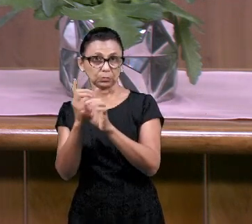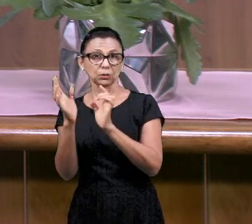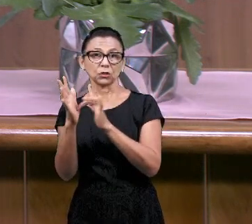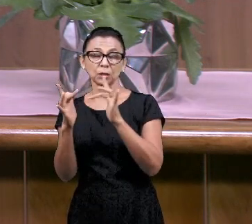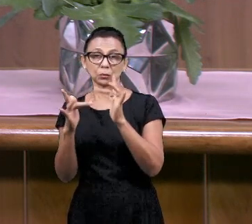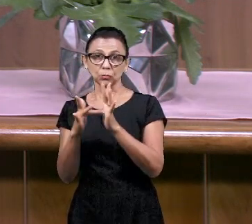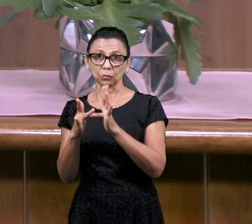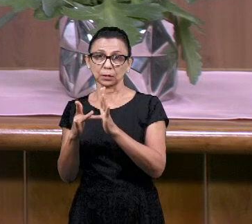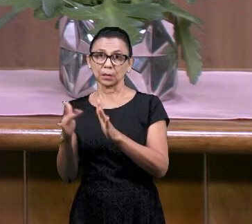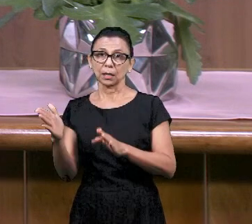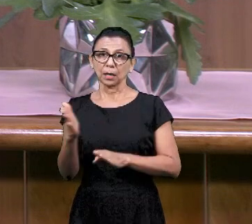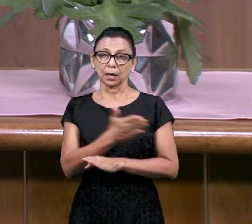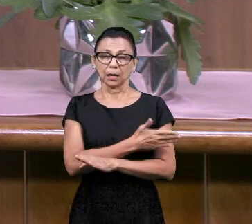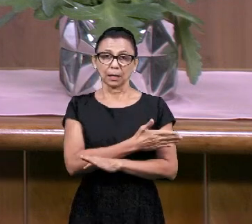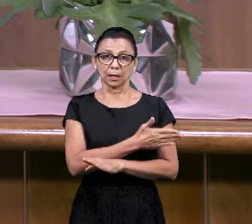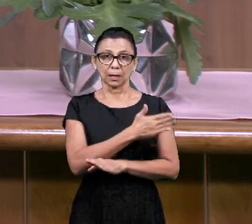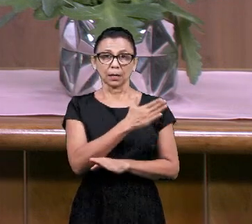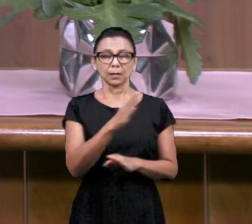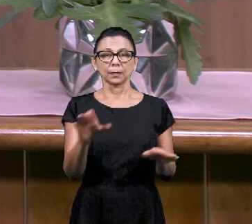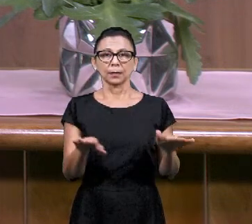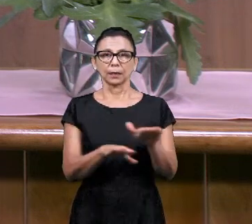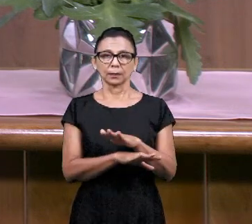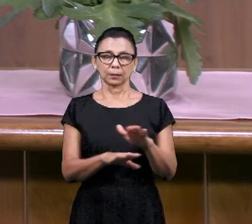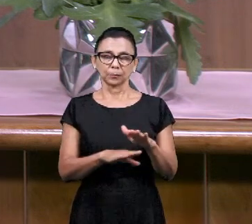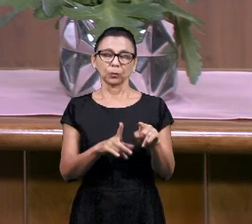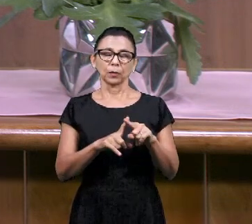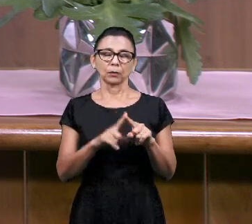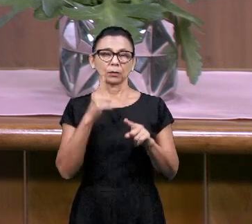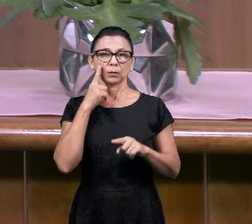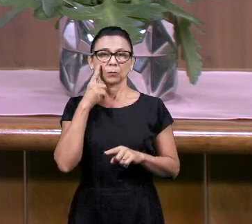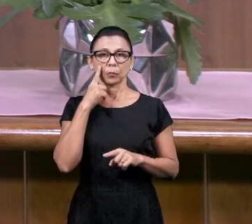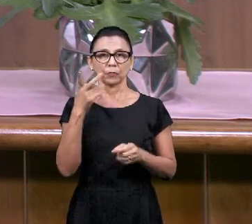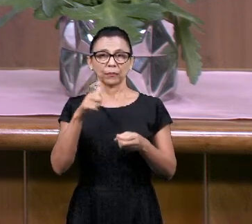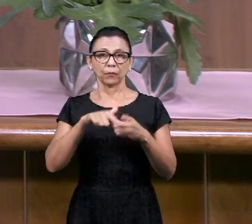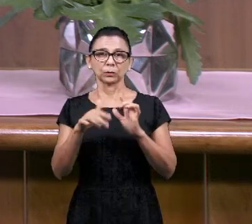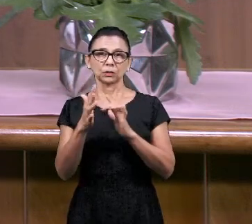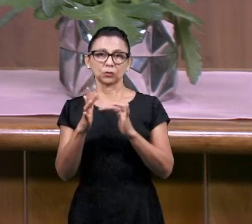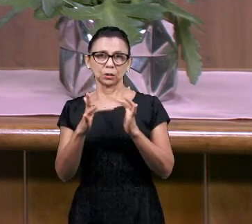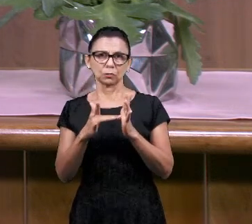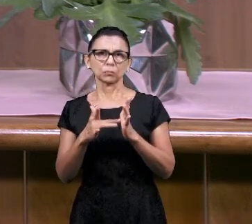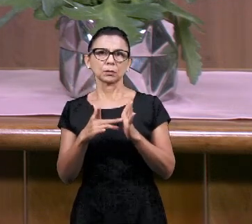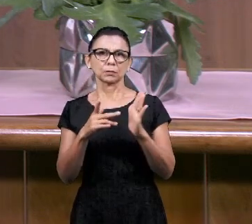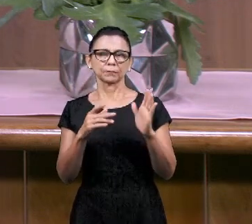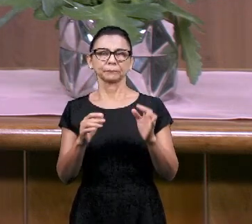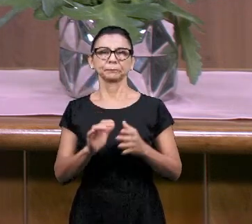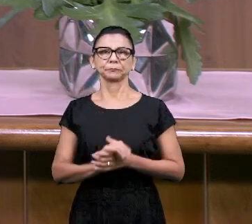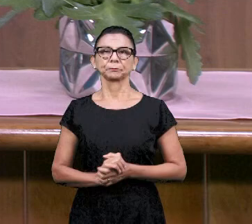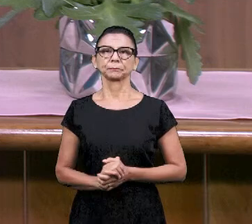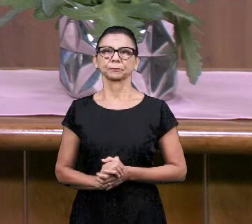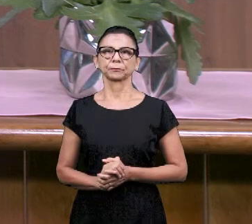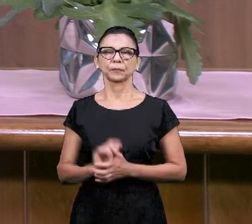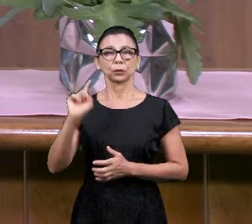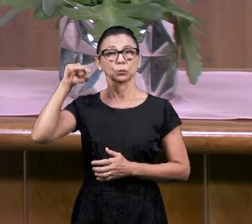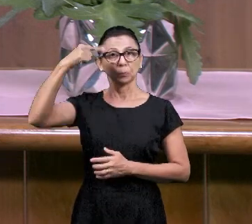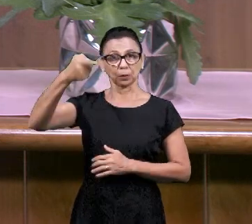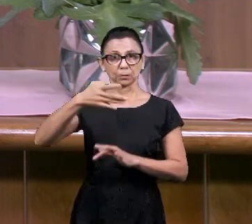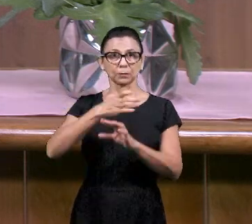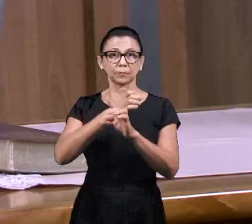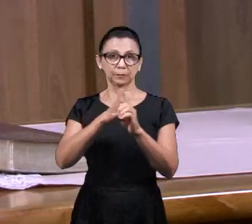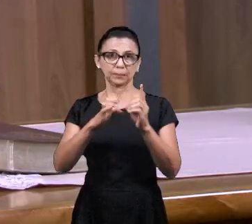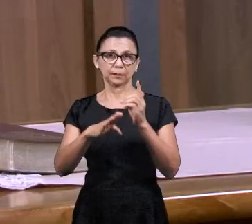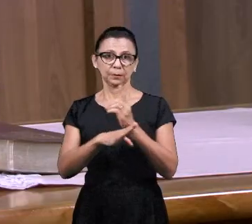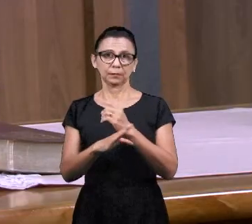Seigneur Jésus liées au retour du Seigneur Jésus, au son retour. Nous allons maintenant aux questions qui vont être posées